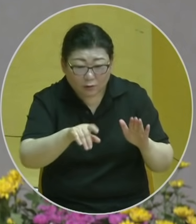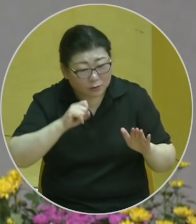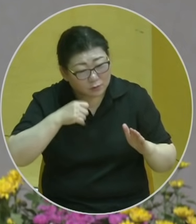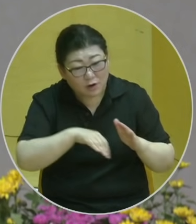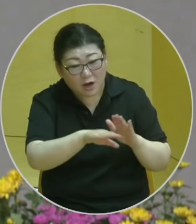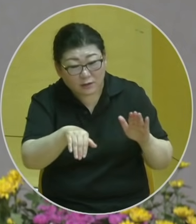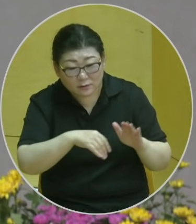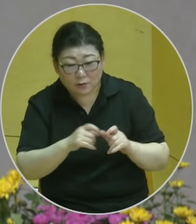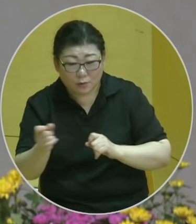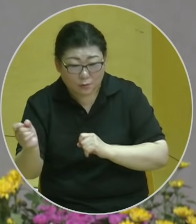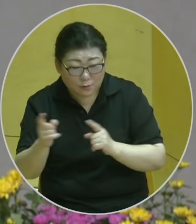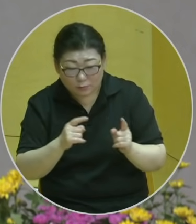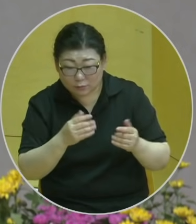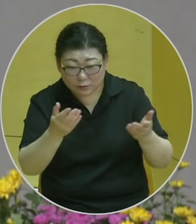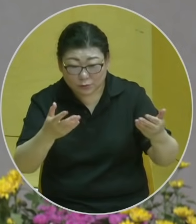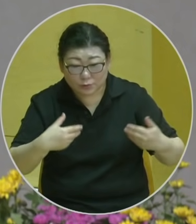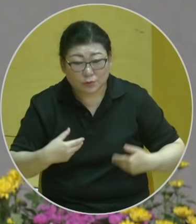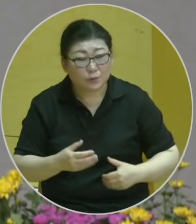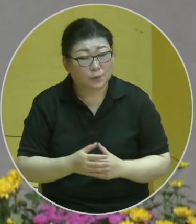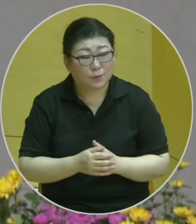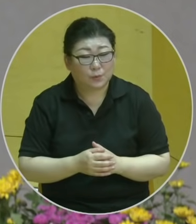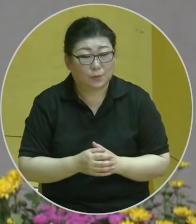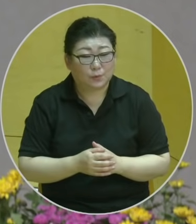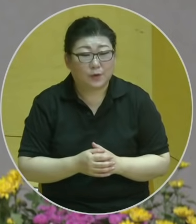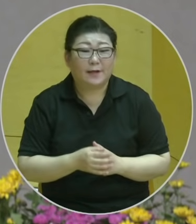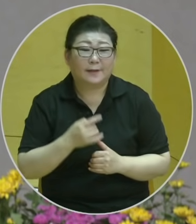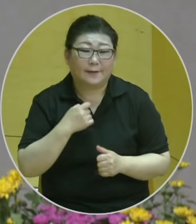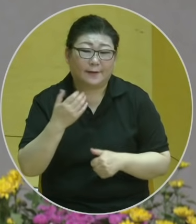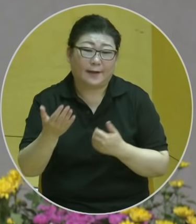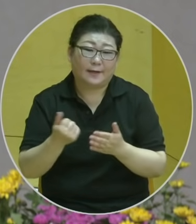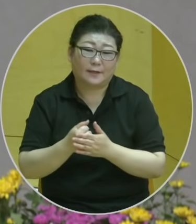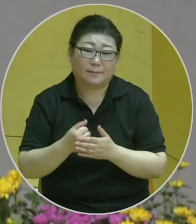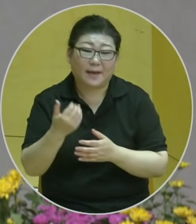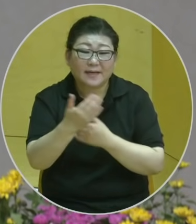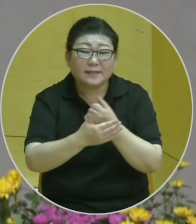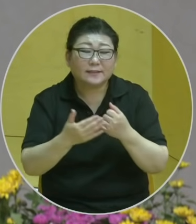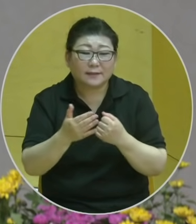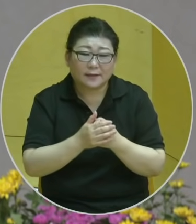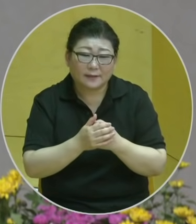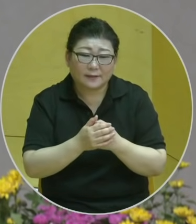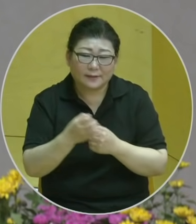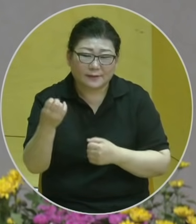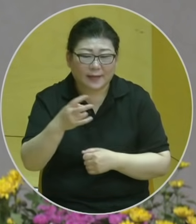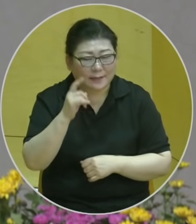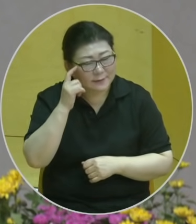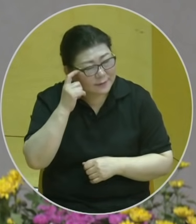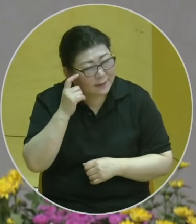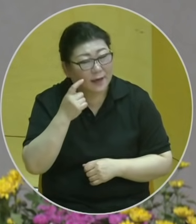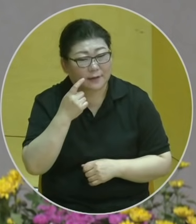가정들을 회복시키고 세워주신 그 하나님의 은혜를 다시 돌아보지 않을 수가 없습니다.